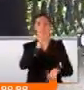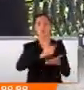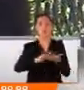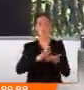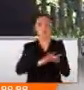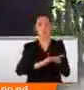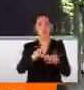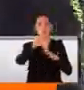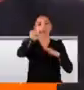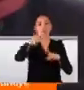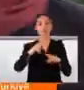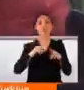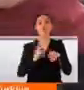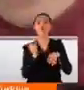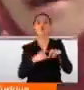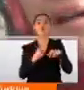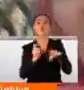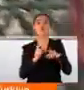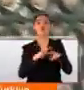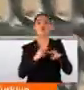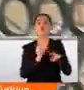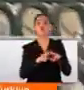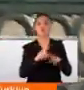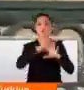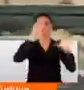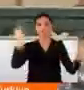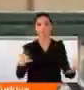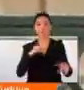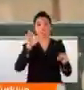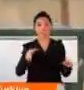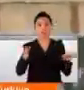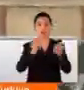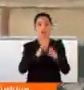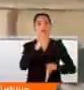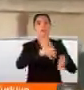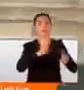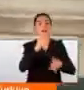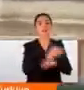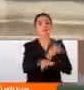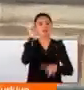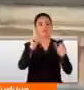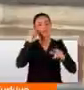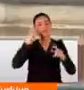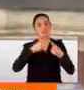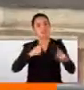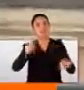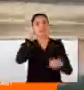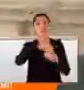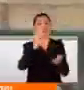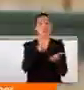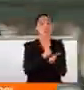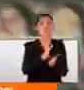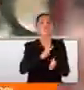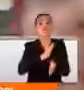edildi ve üzeri kurşunla kaplandı. Şu an hala kapalı ama mahalleli ikiye bölünmüş durumda. İçerisinde cenaze var